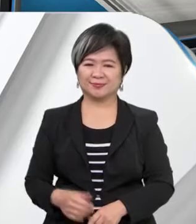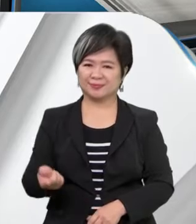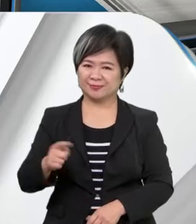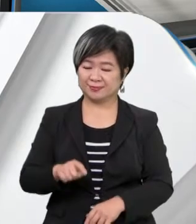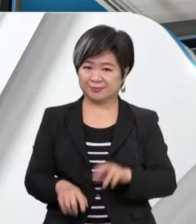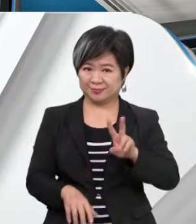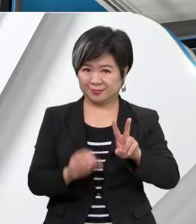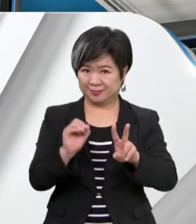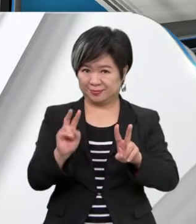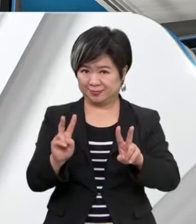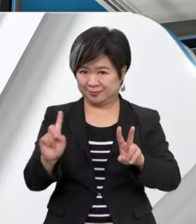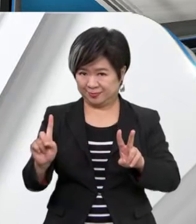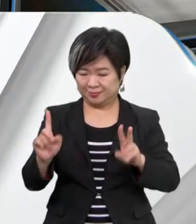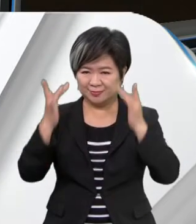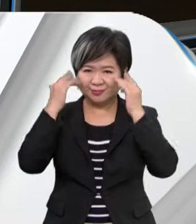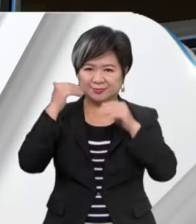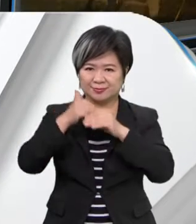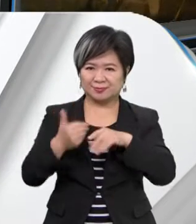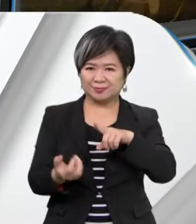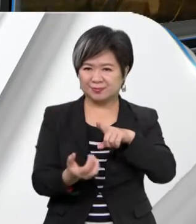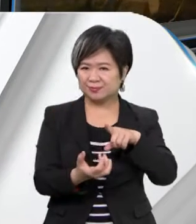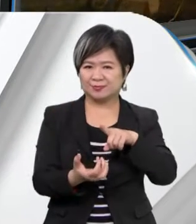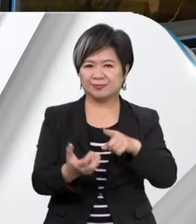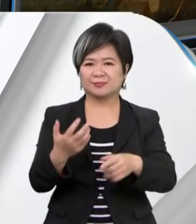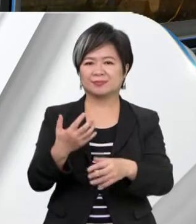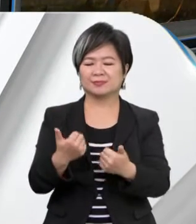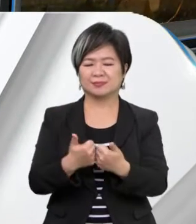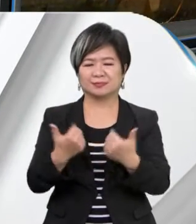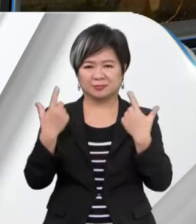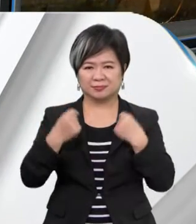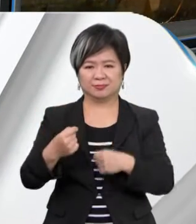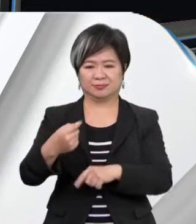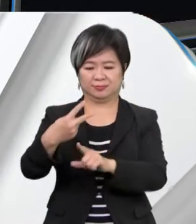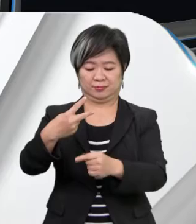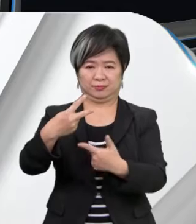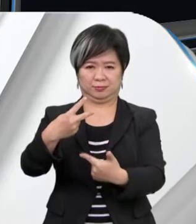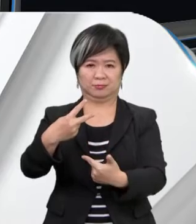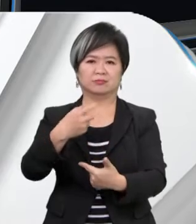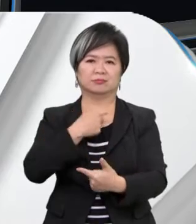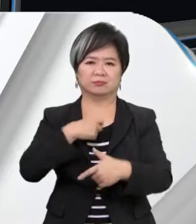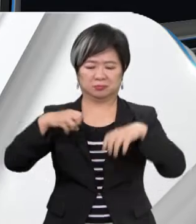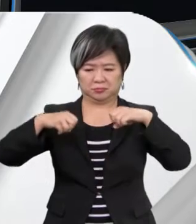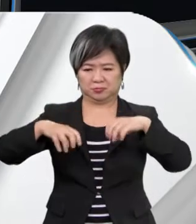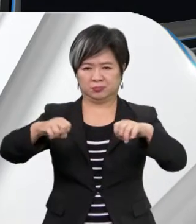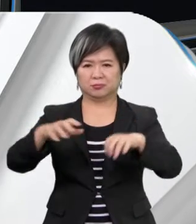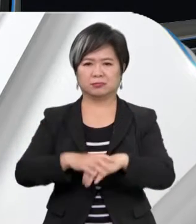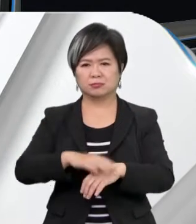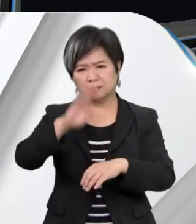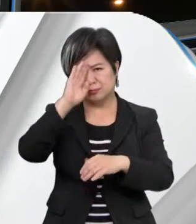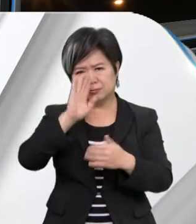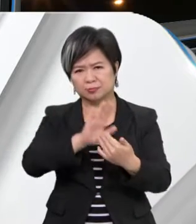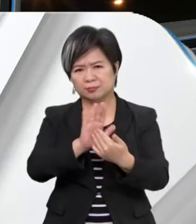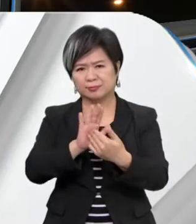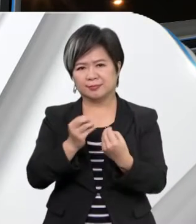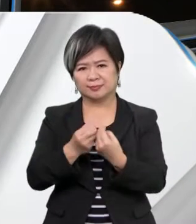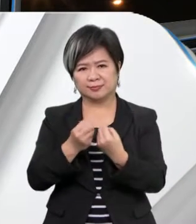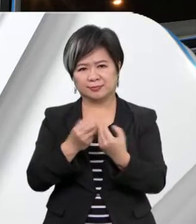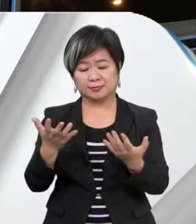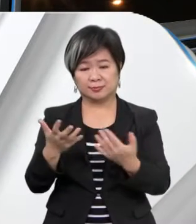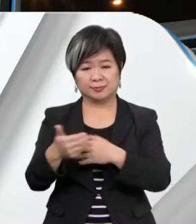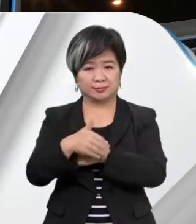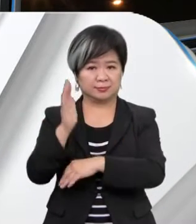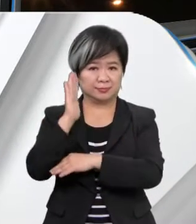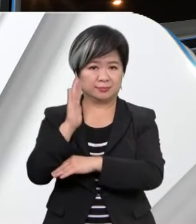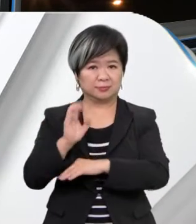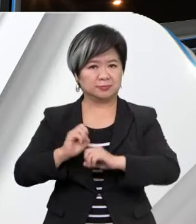我看二零年前南投电费年轻人的潮流所点灯，不过受到这些影响，县政府过年前是宣